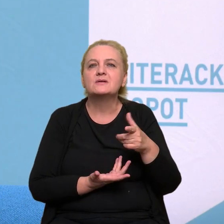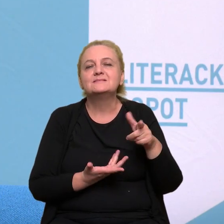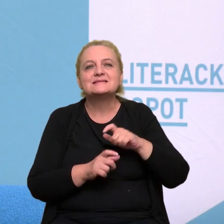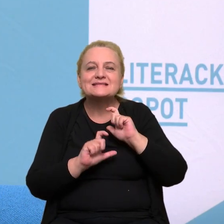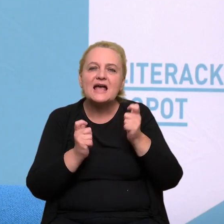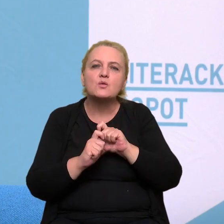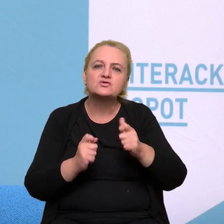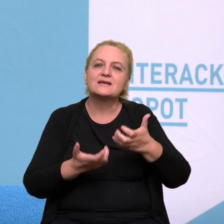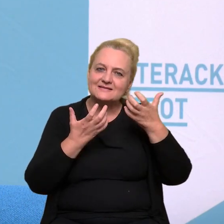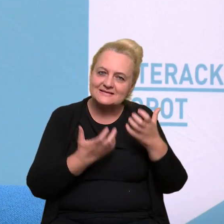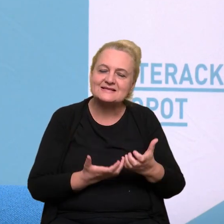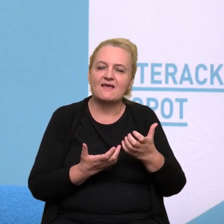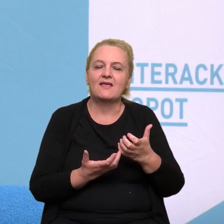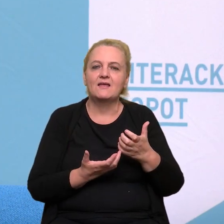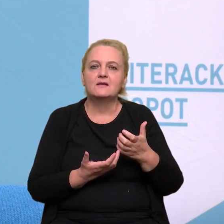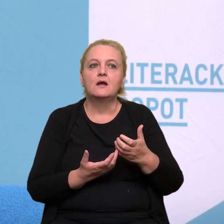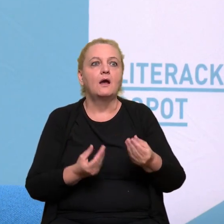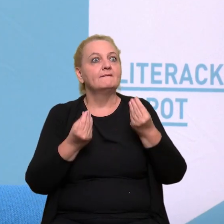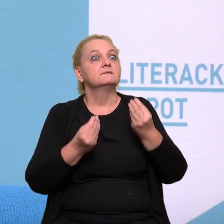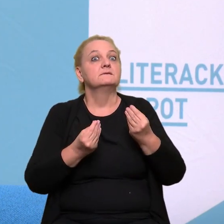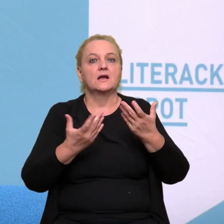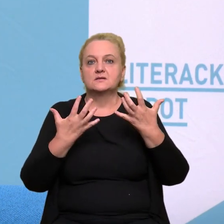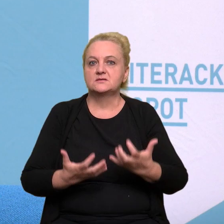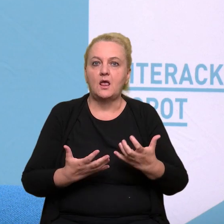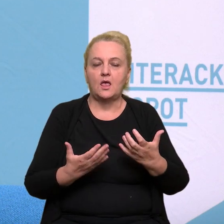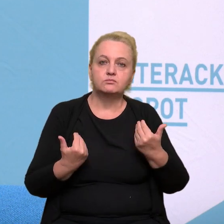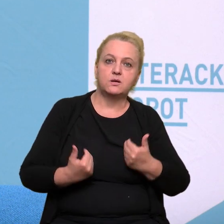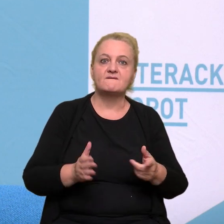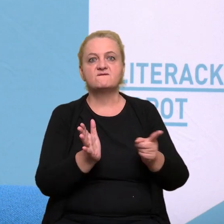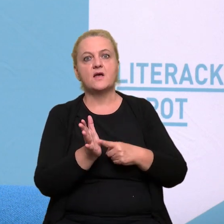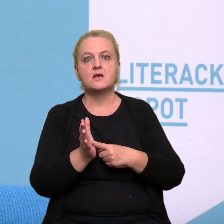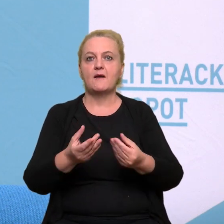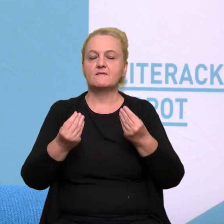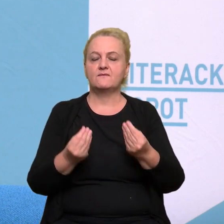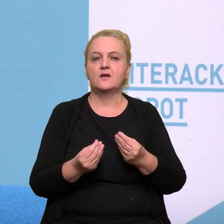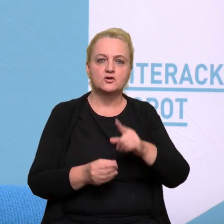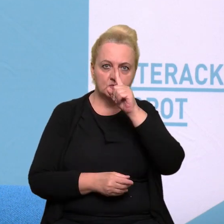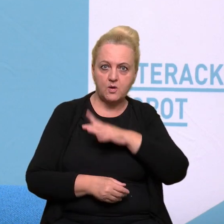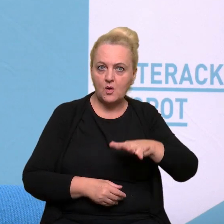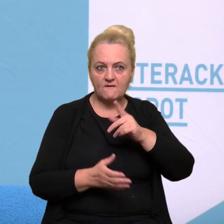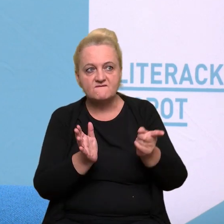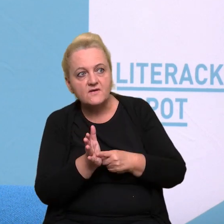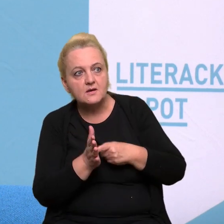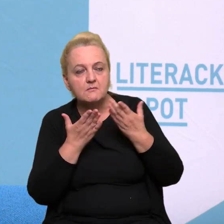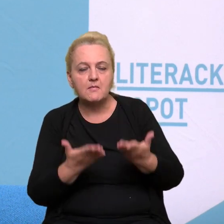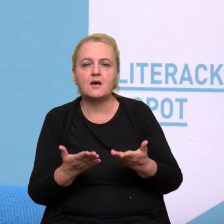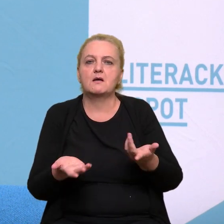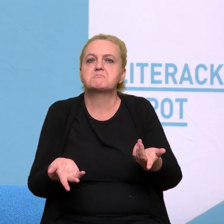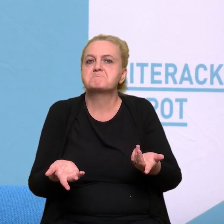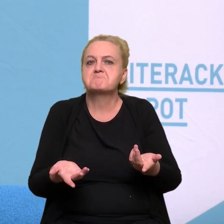chcą osiągnąć ideał. I ten ideał jest wymagany przez społeczeństwo,